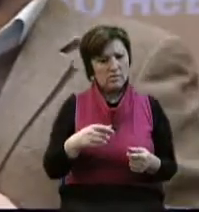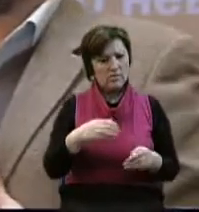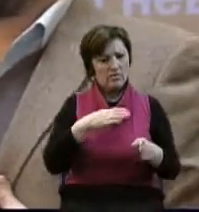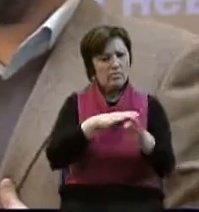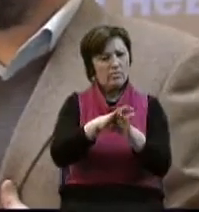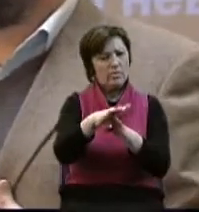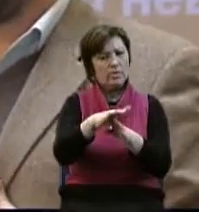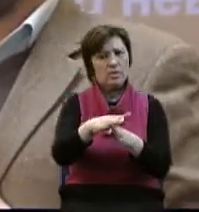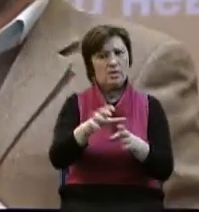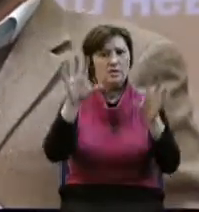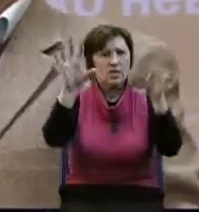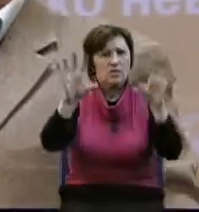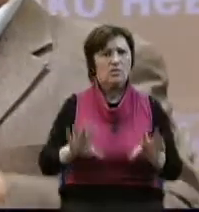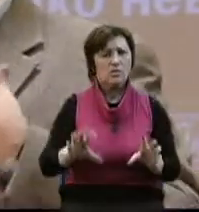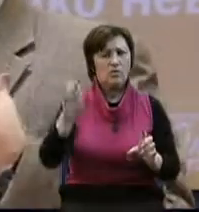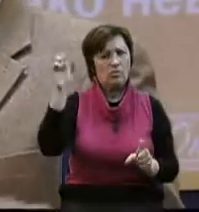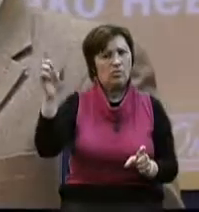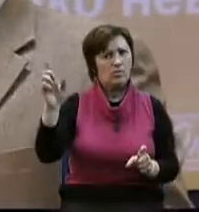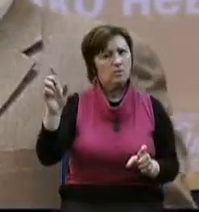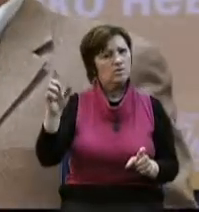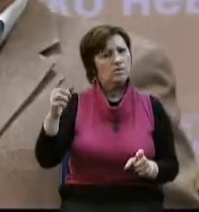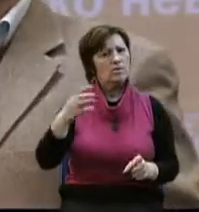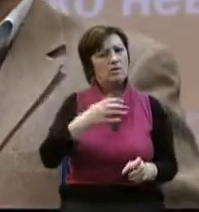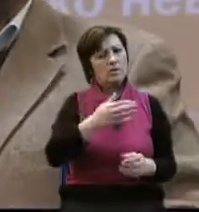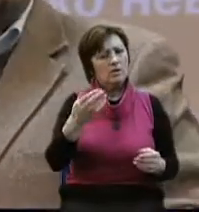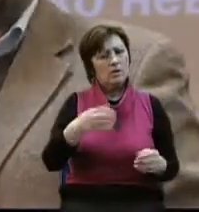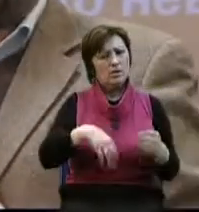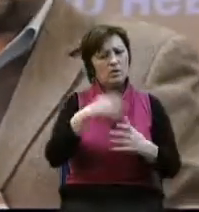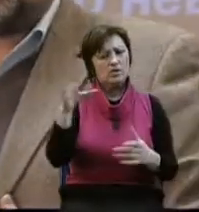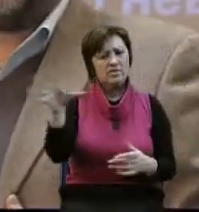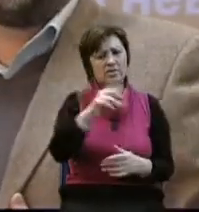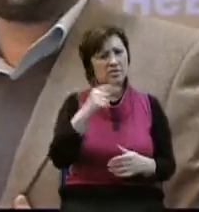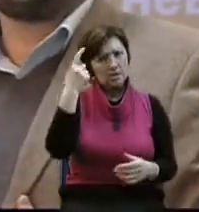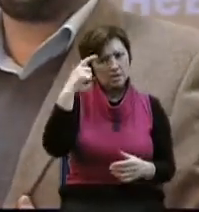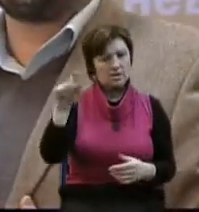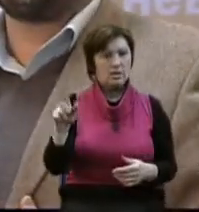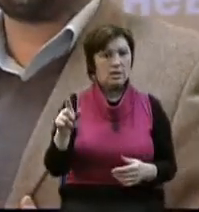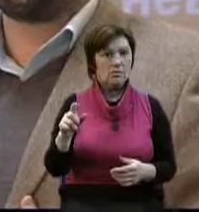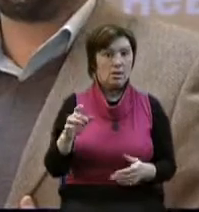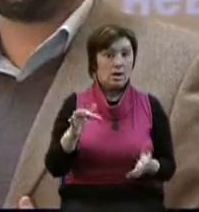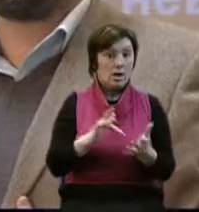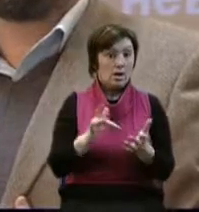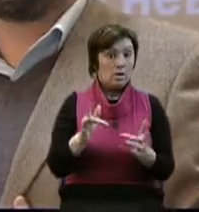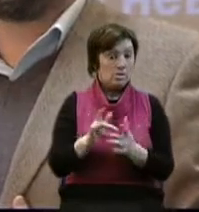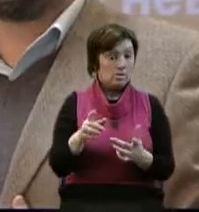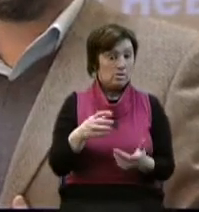блюстителями закона, знатоками закона. А Иисус здесь говорит